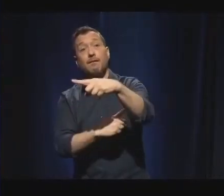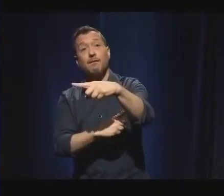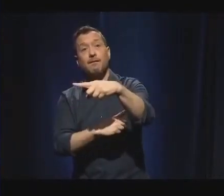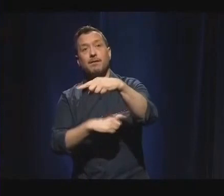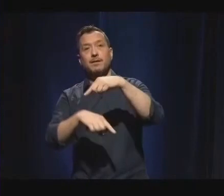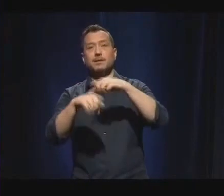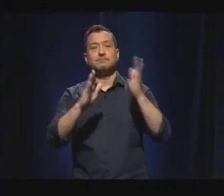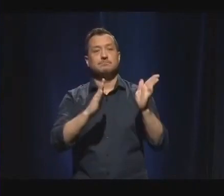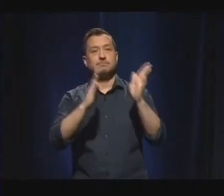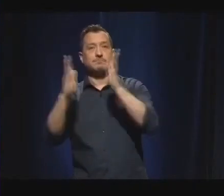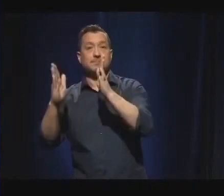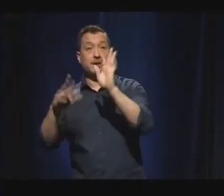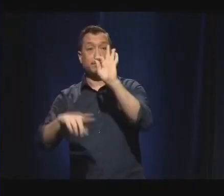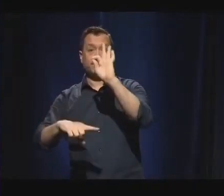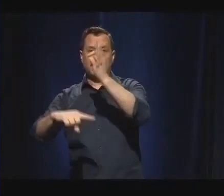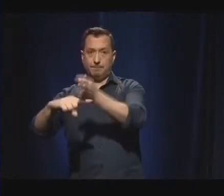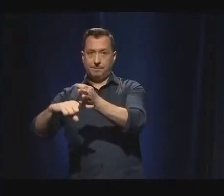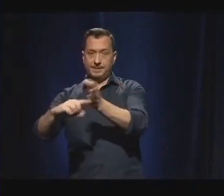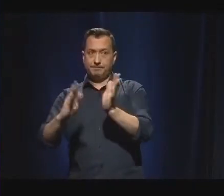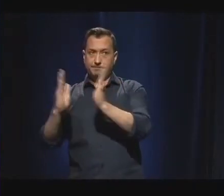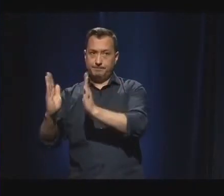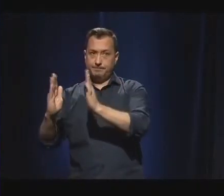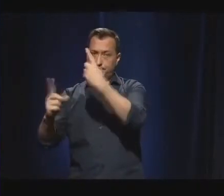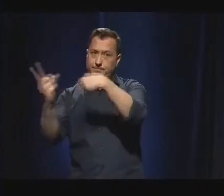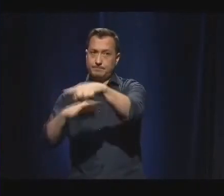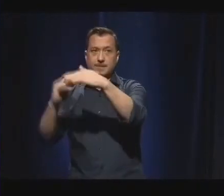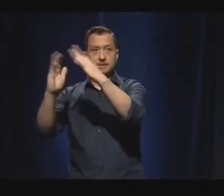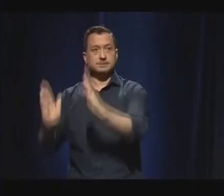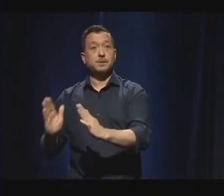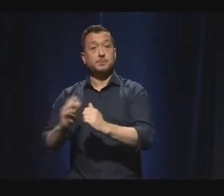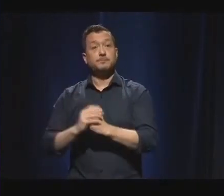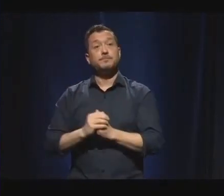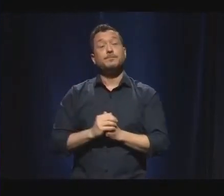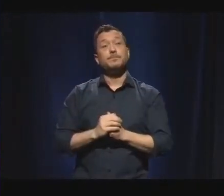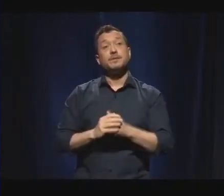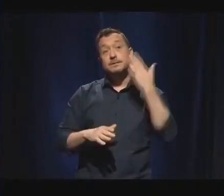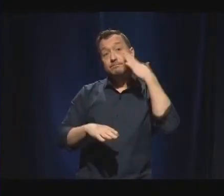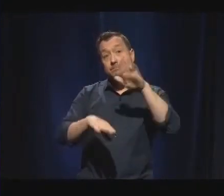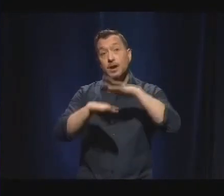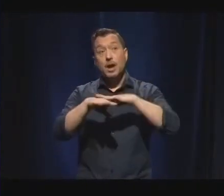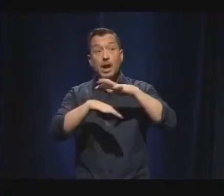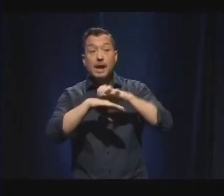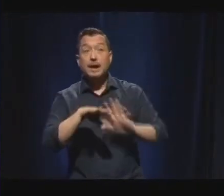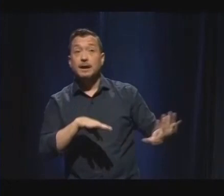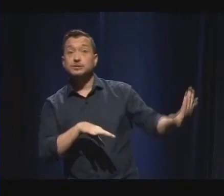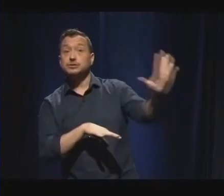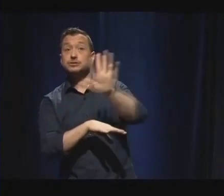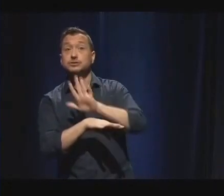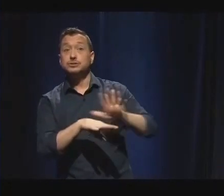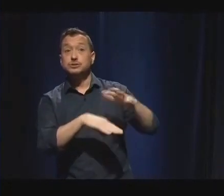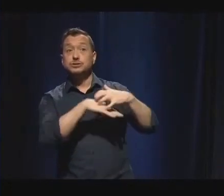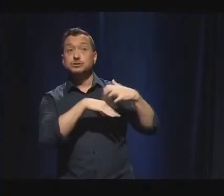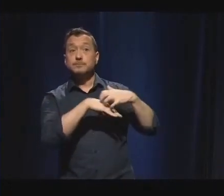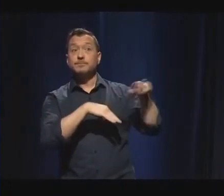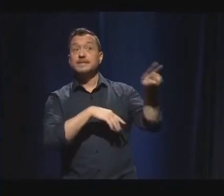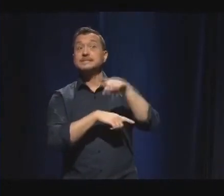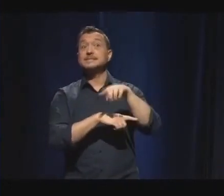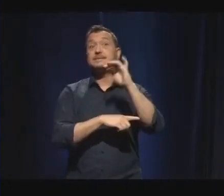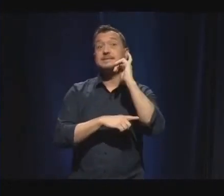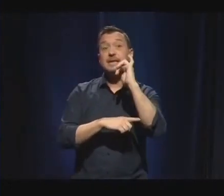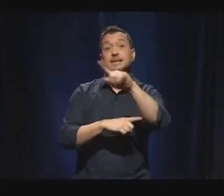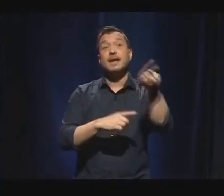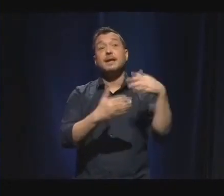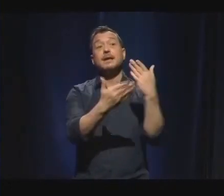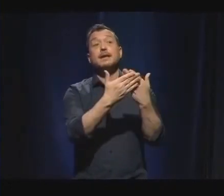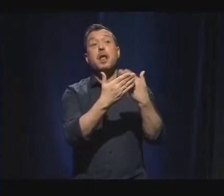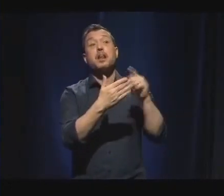rappelle que dans les zones oranges, les enfants qui sont avant la cinquième année n'ont pas à porter de masque. Puis on